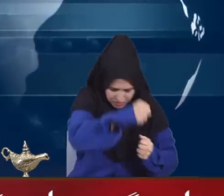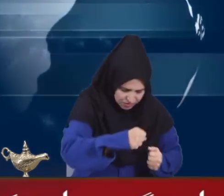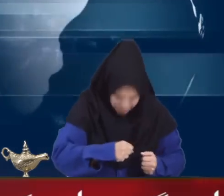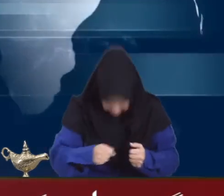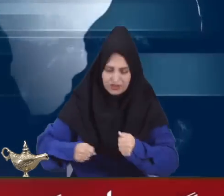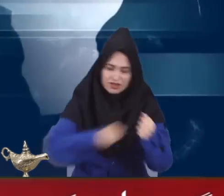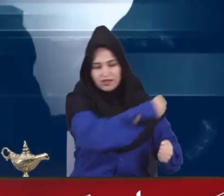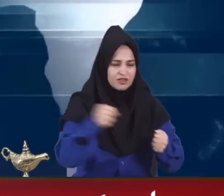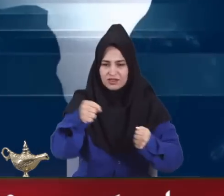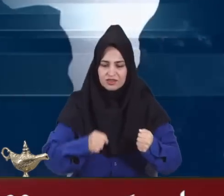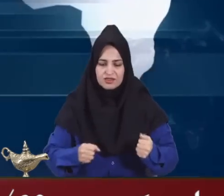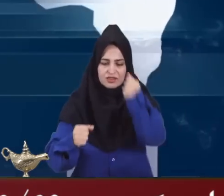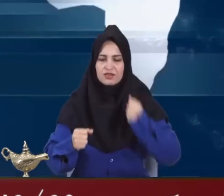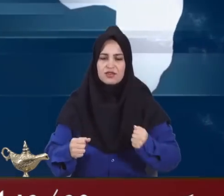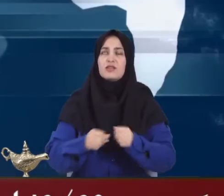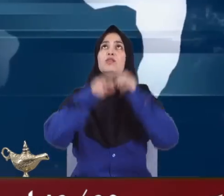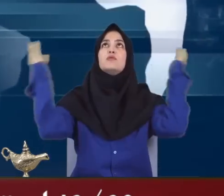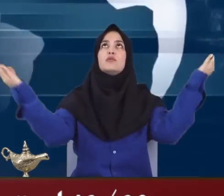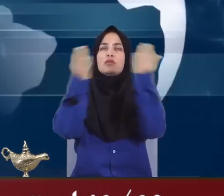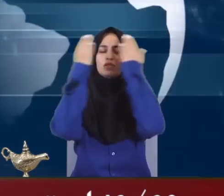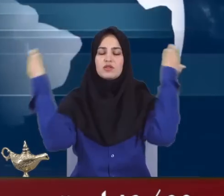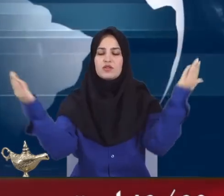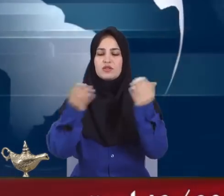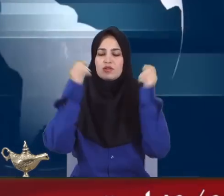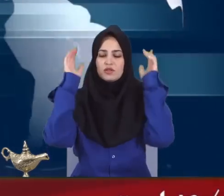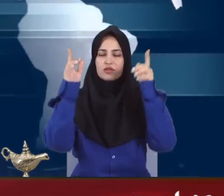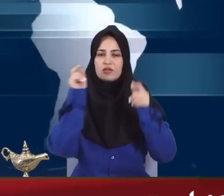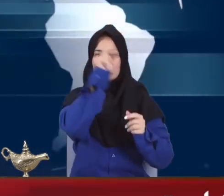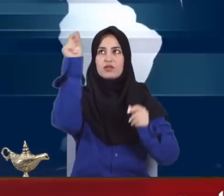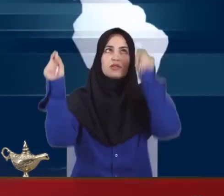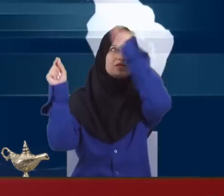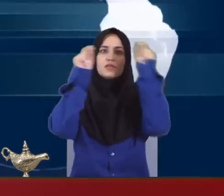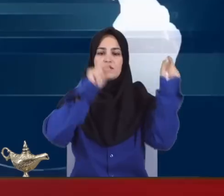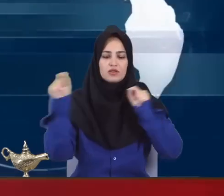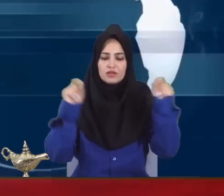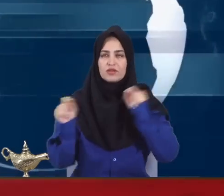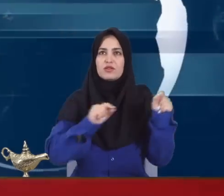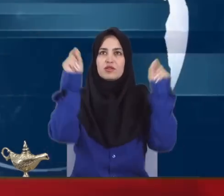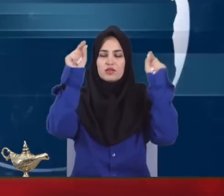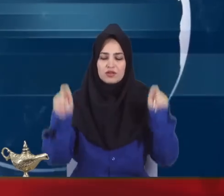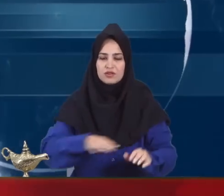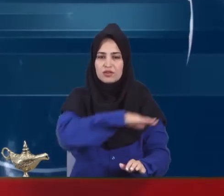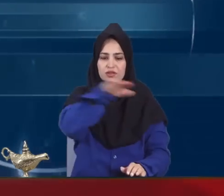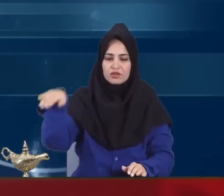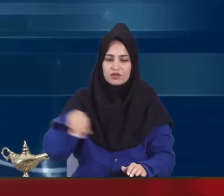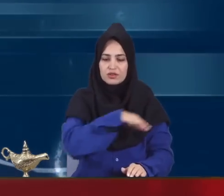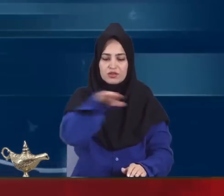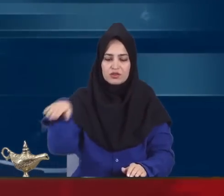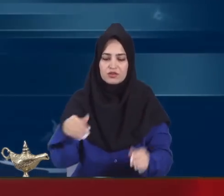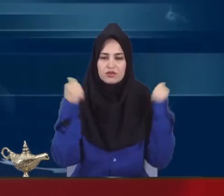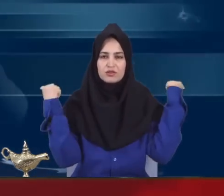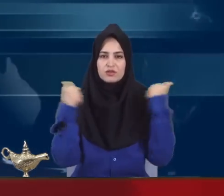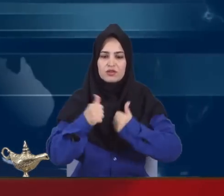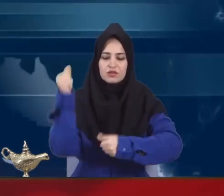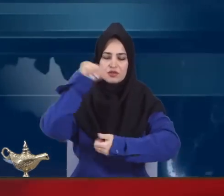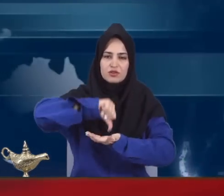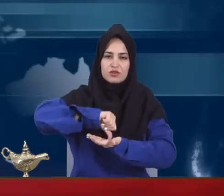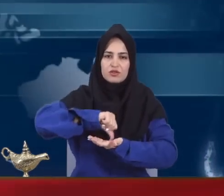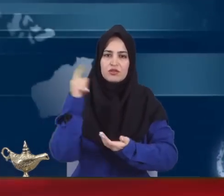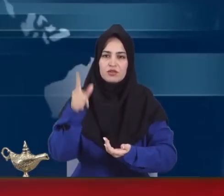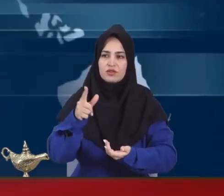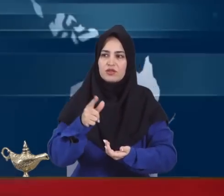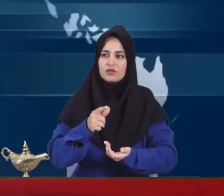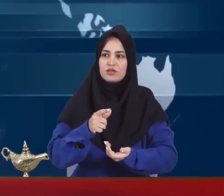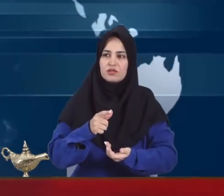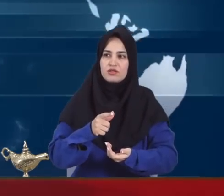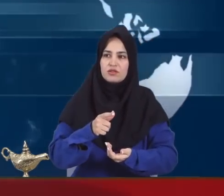را آلوده کرده، در نتیجه آلوده شدن شهر و کشور نیز مسببش علی دایی و